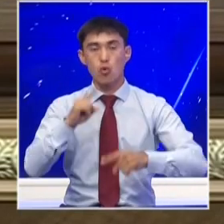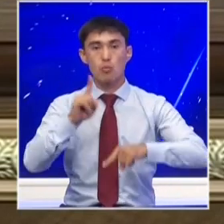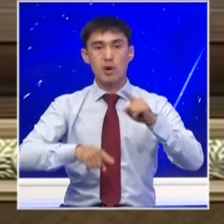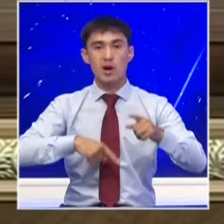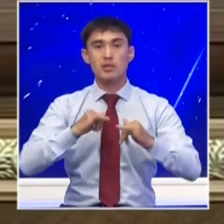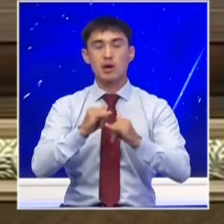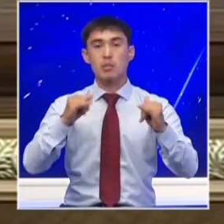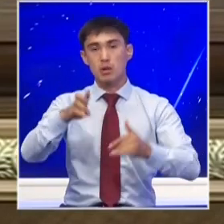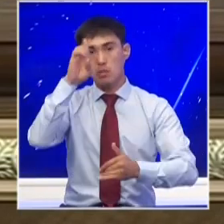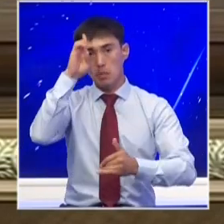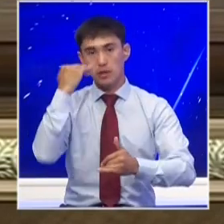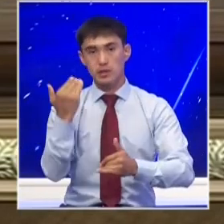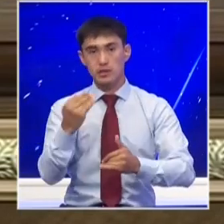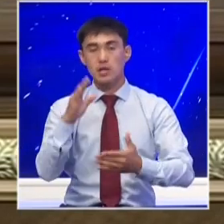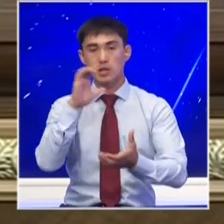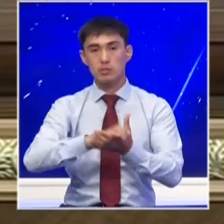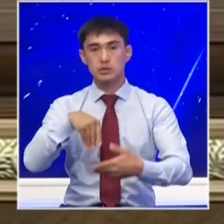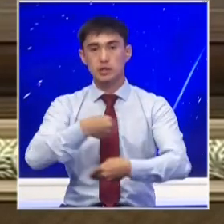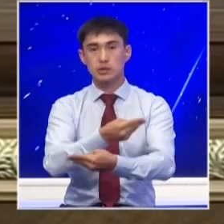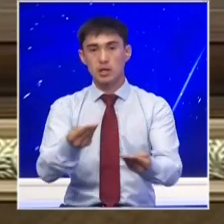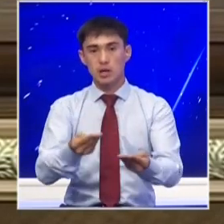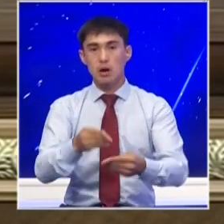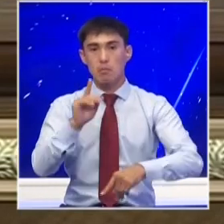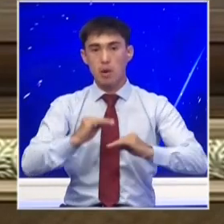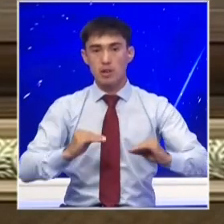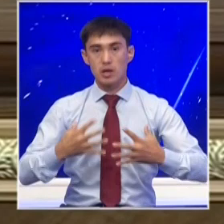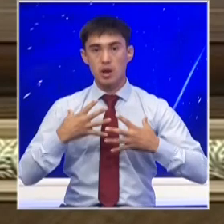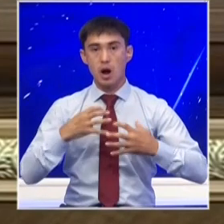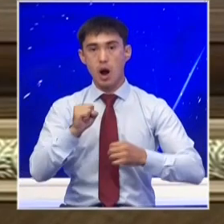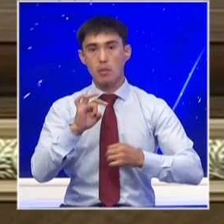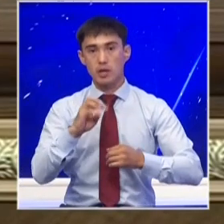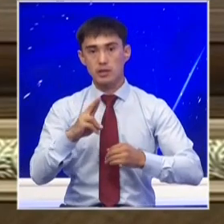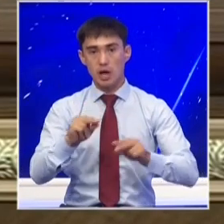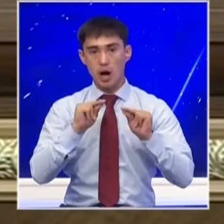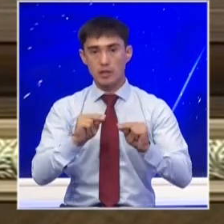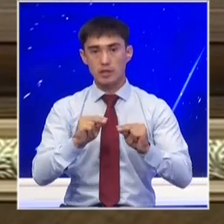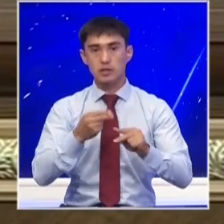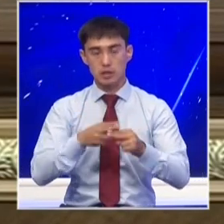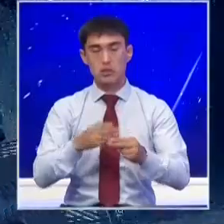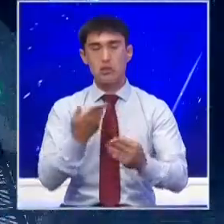ұрпаққа дамыған мемлекет ретінде табыстасақ, бабалар аманатына адалдық деген